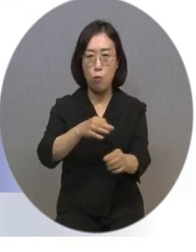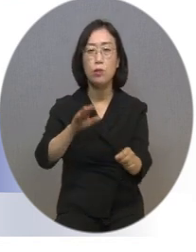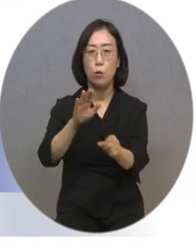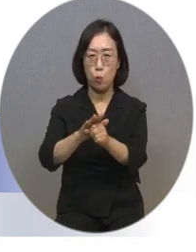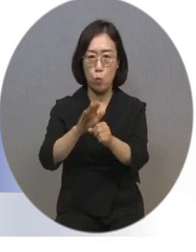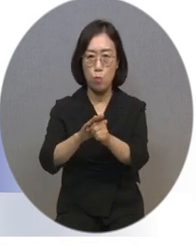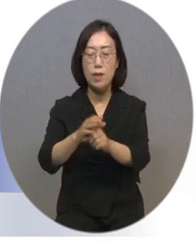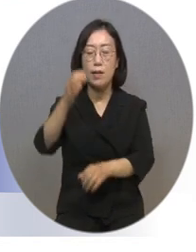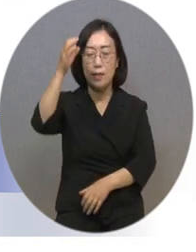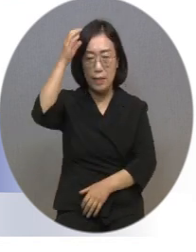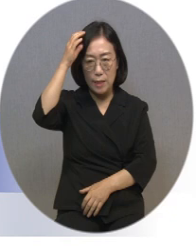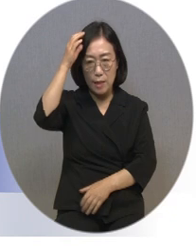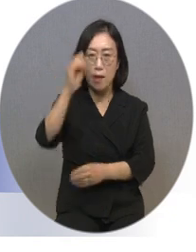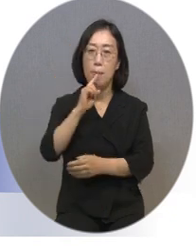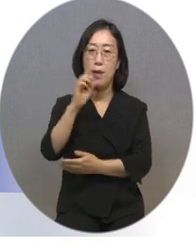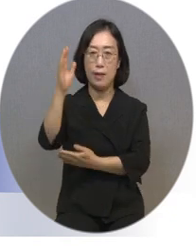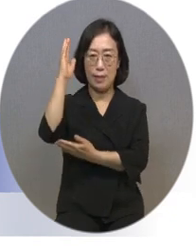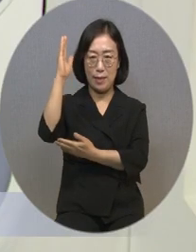것이라고